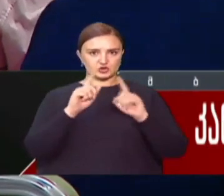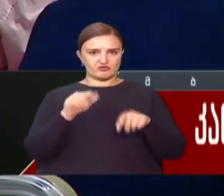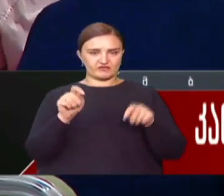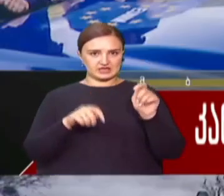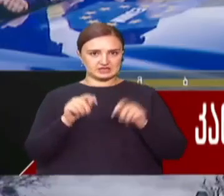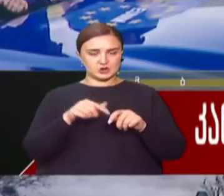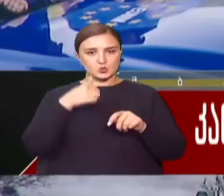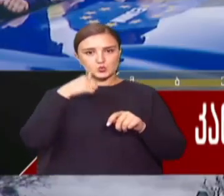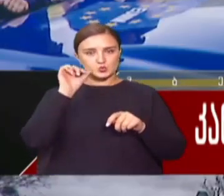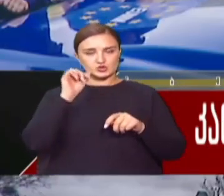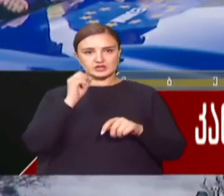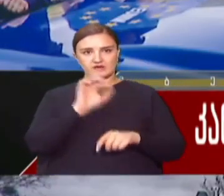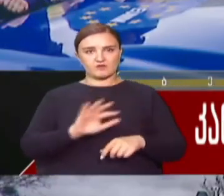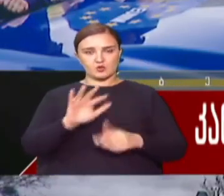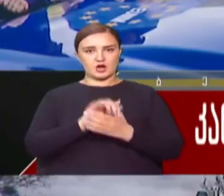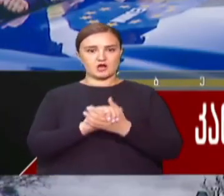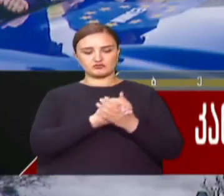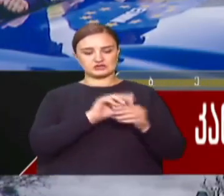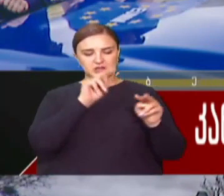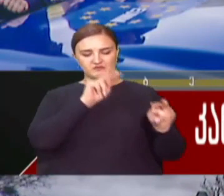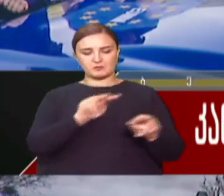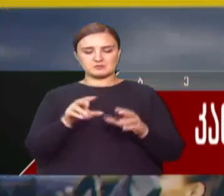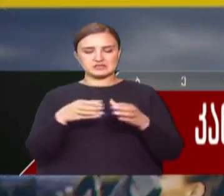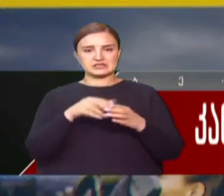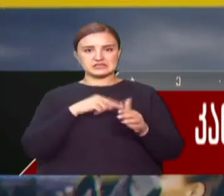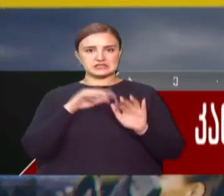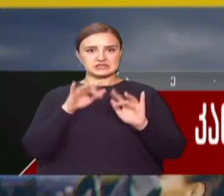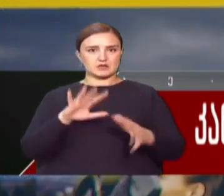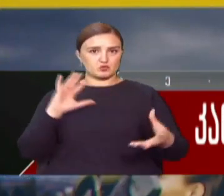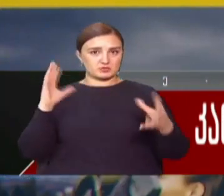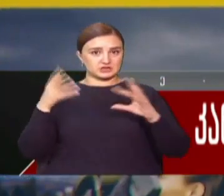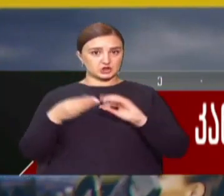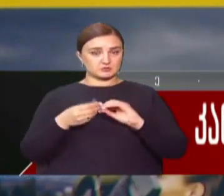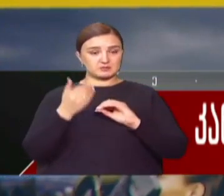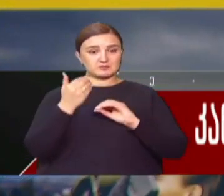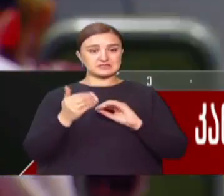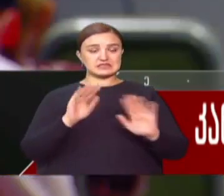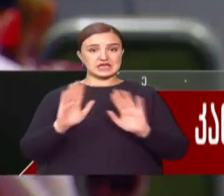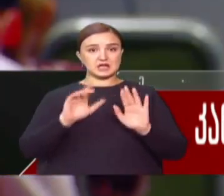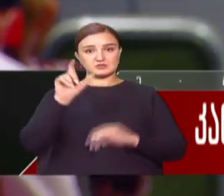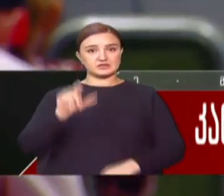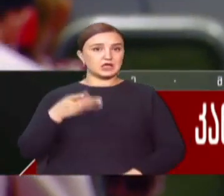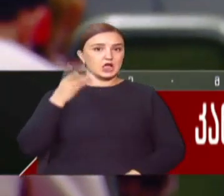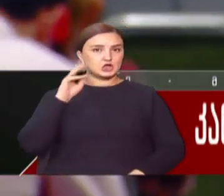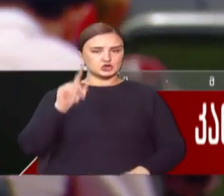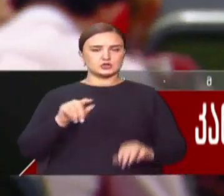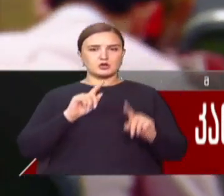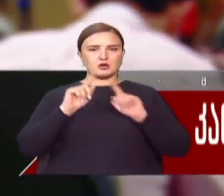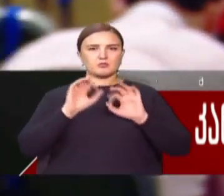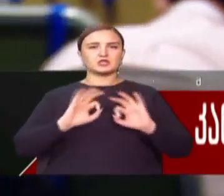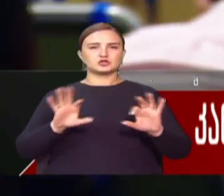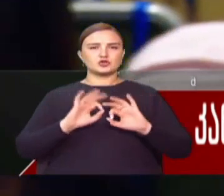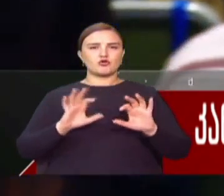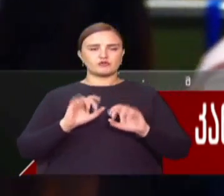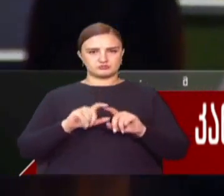რომელიც გუშინ ევროკავშირის სადამკვირვებლო მისიის საქმიანობას აჯამებდა. თუმცა მისიის ხელმძღვანელმა ელჩმა ვრცელ პრესკონფერენციაზე